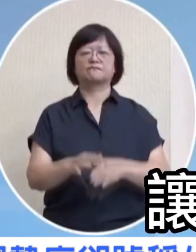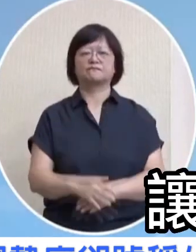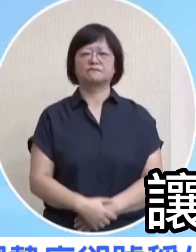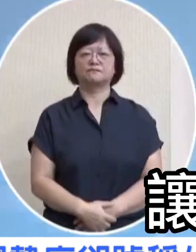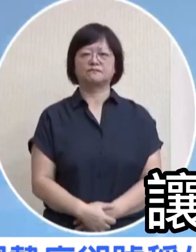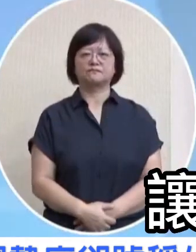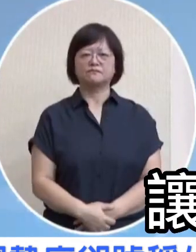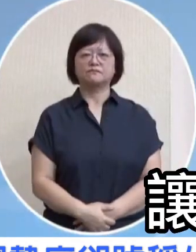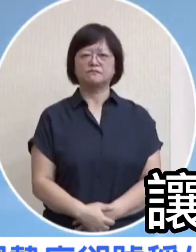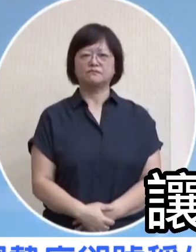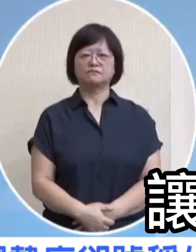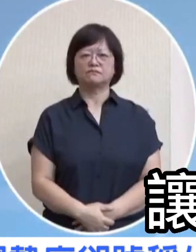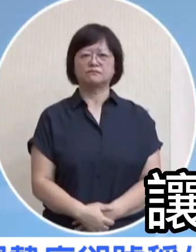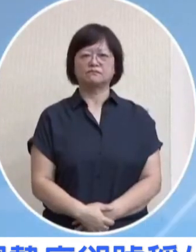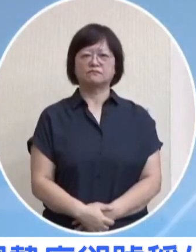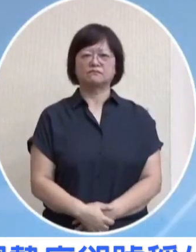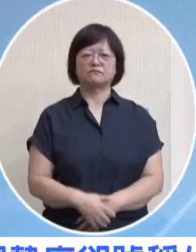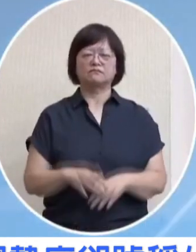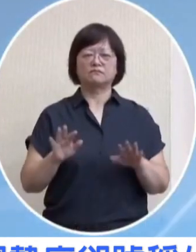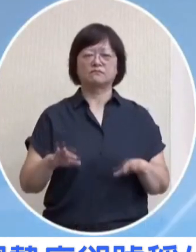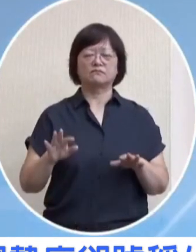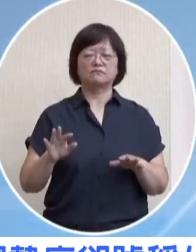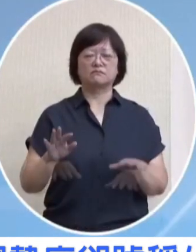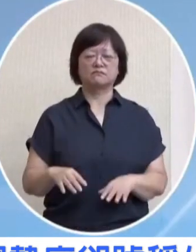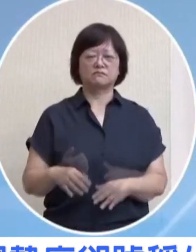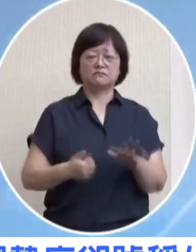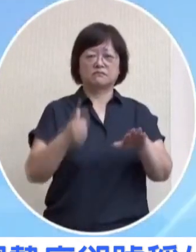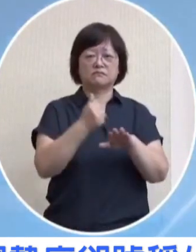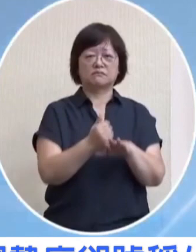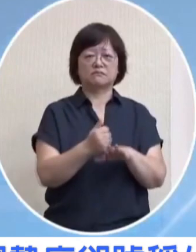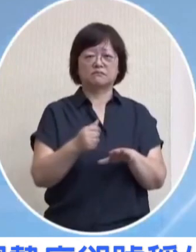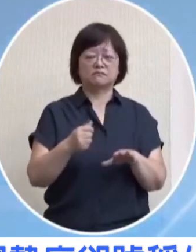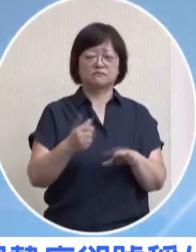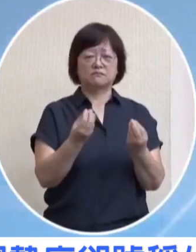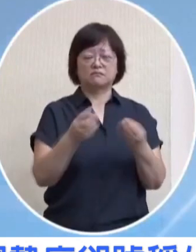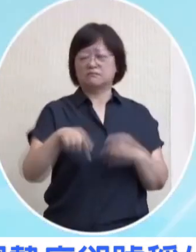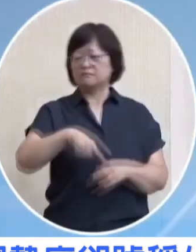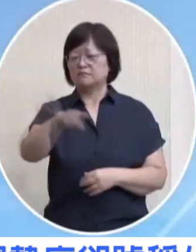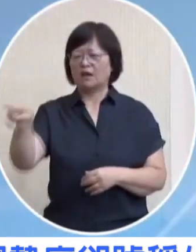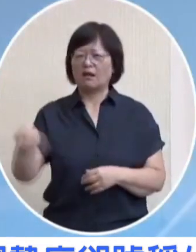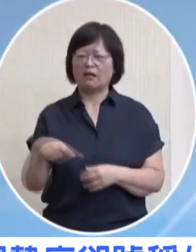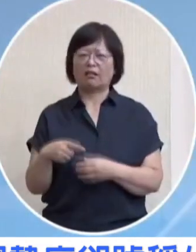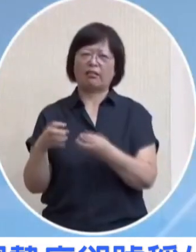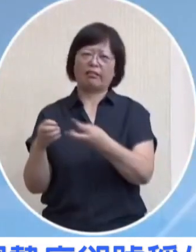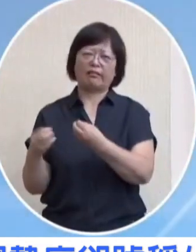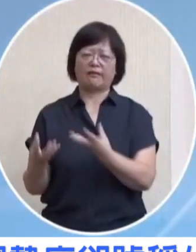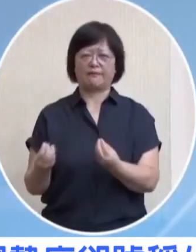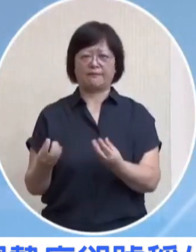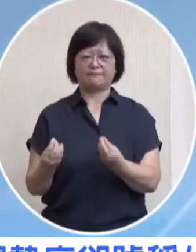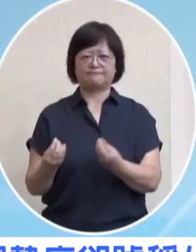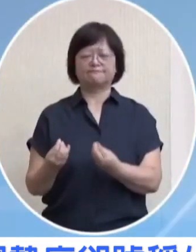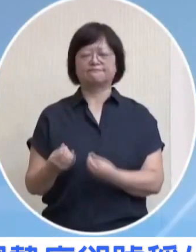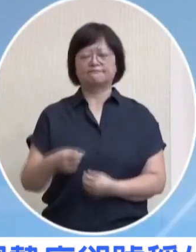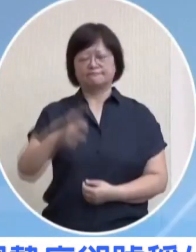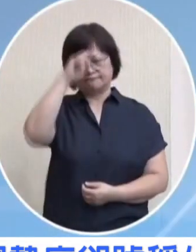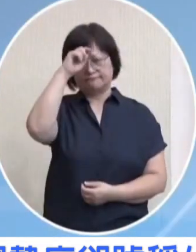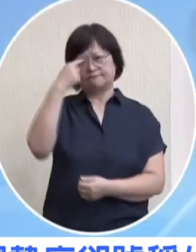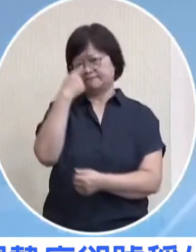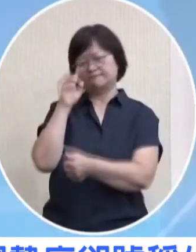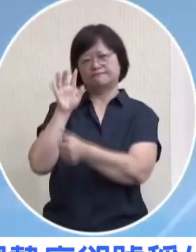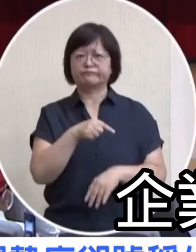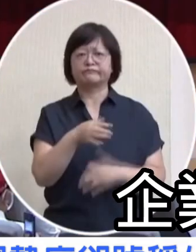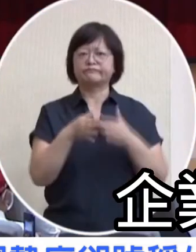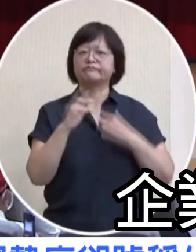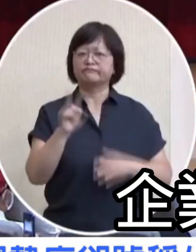让陷入僵局的在野力量能够启动整合，重现生